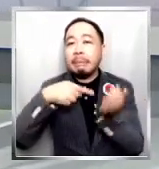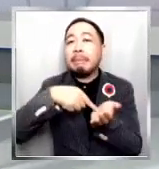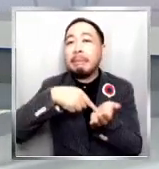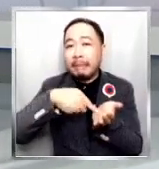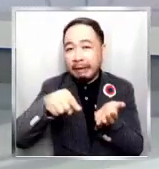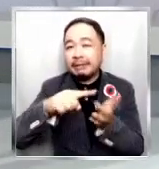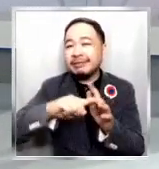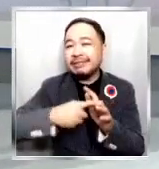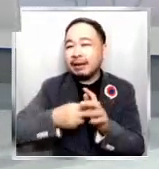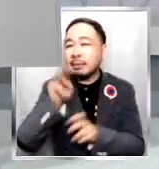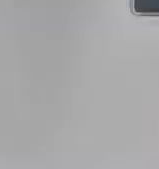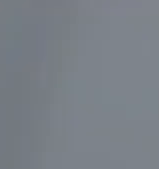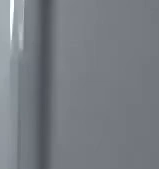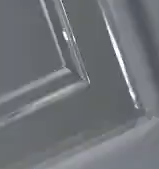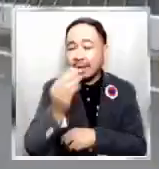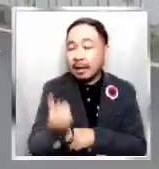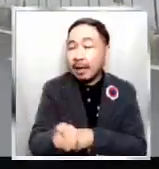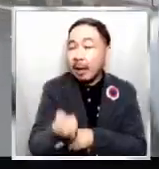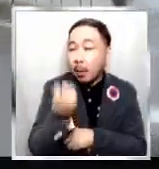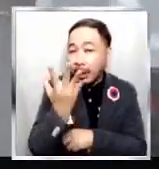ni June Veneracion.